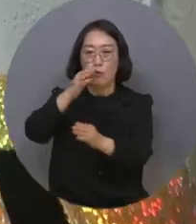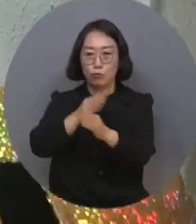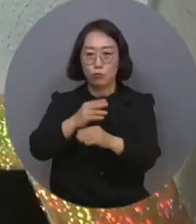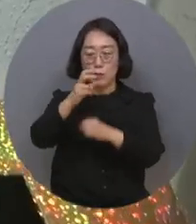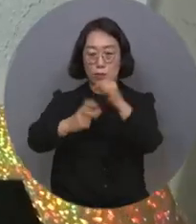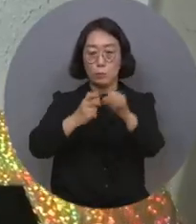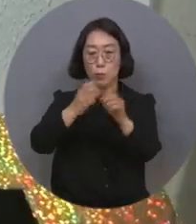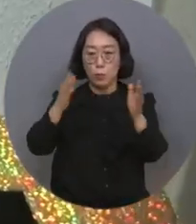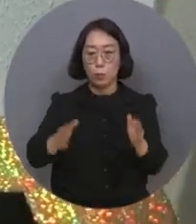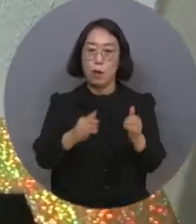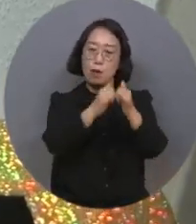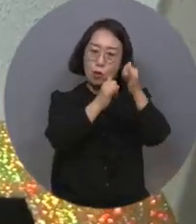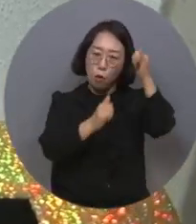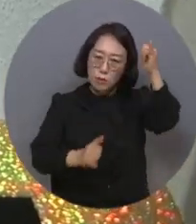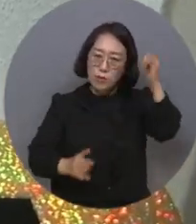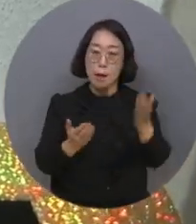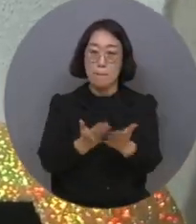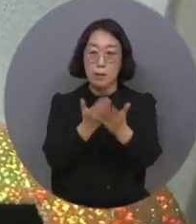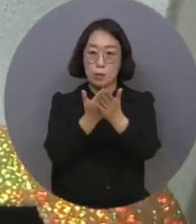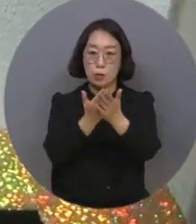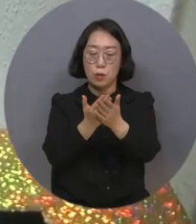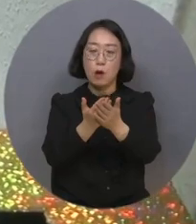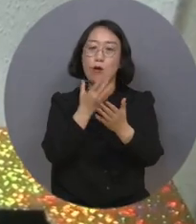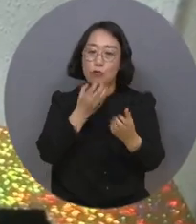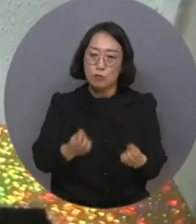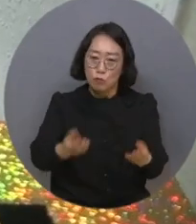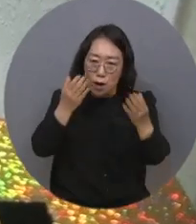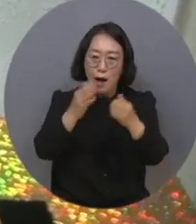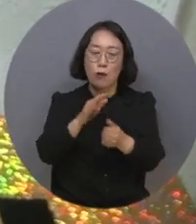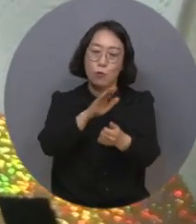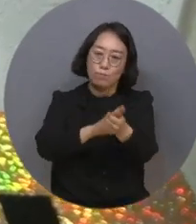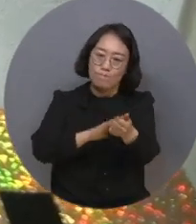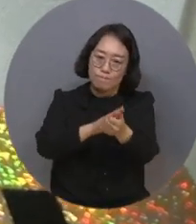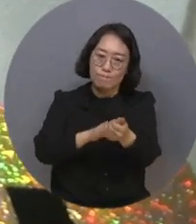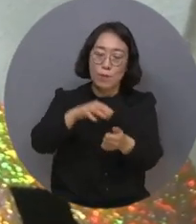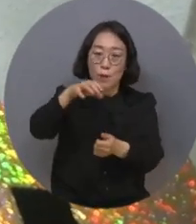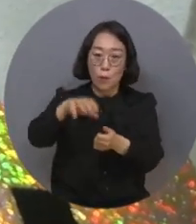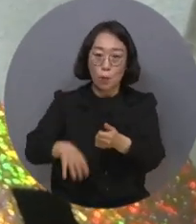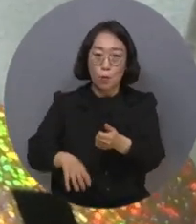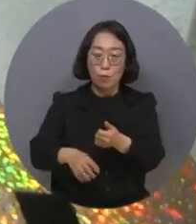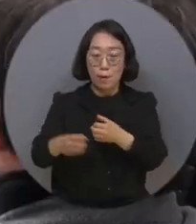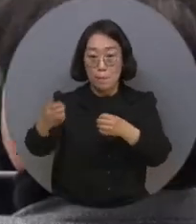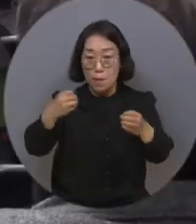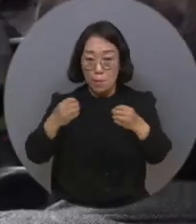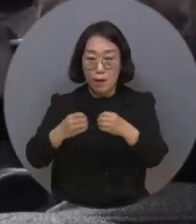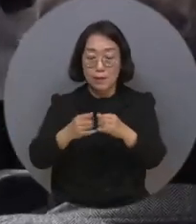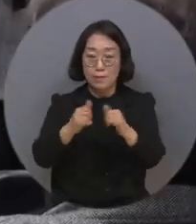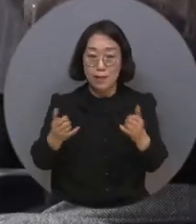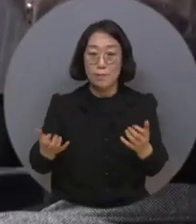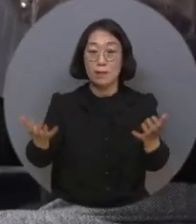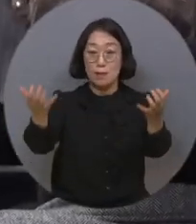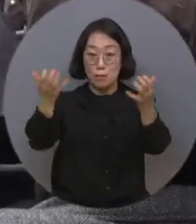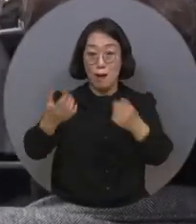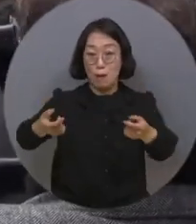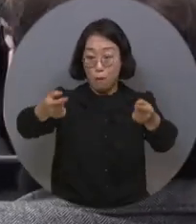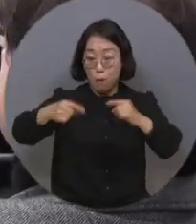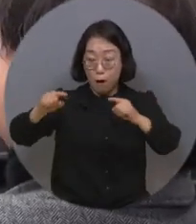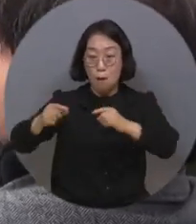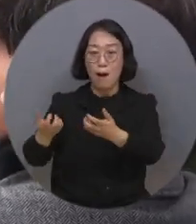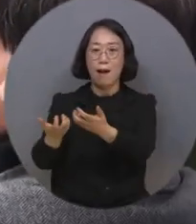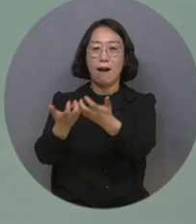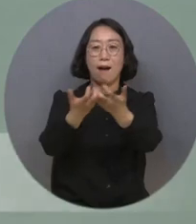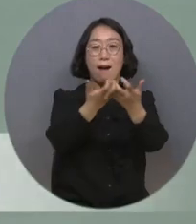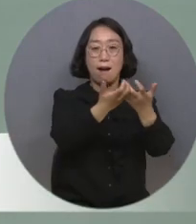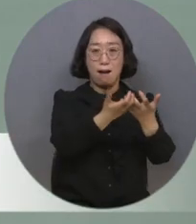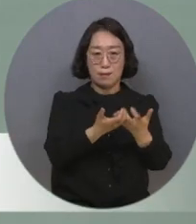25년 성장을 축하하며 응원하는 각계각층의 인사들, 시민들의 발걸음이 이어져 기념식장을 가득